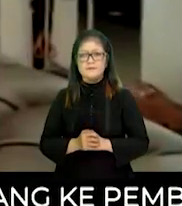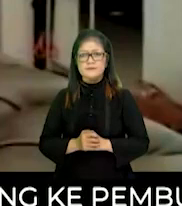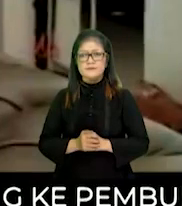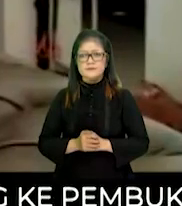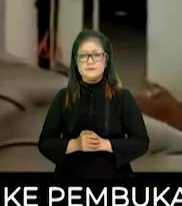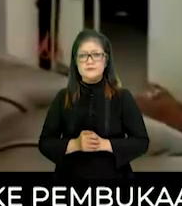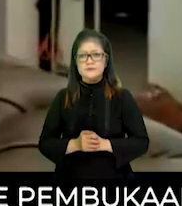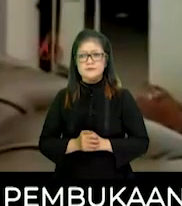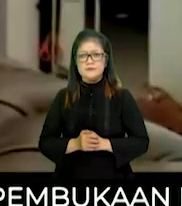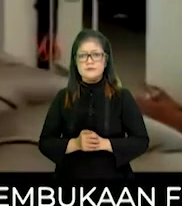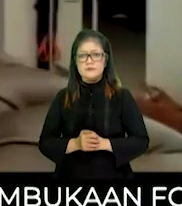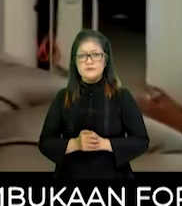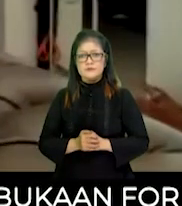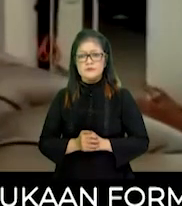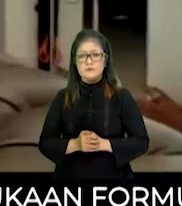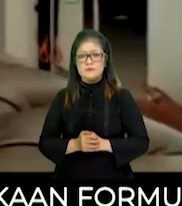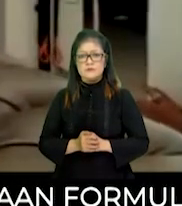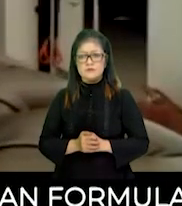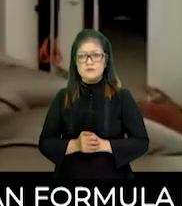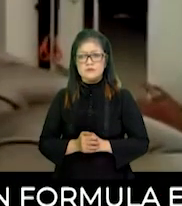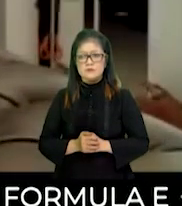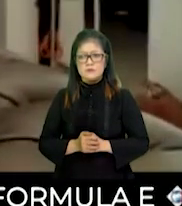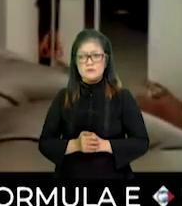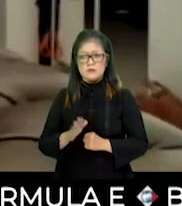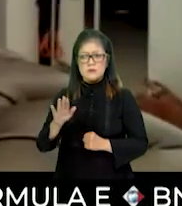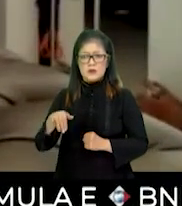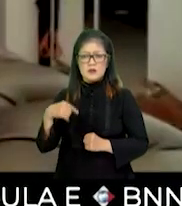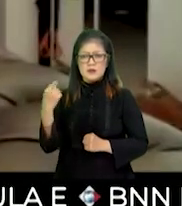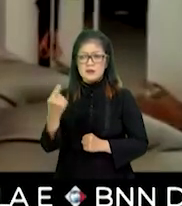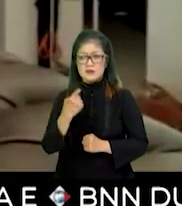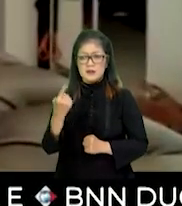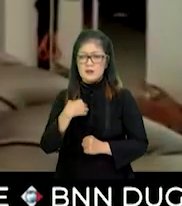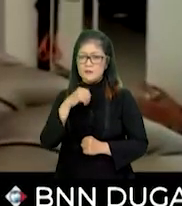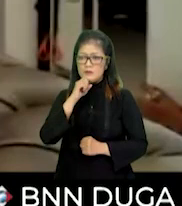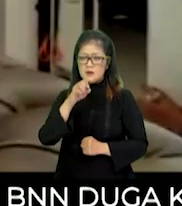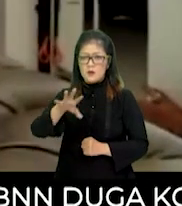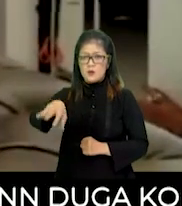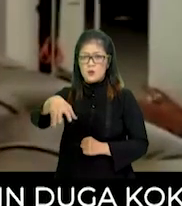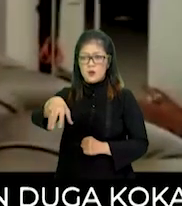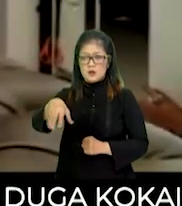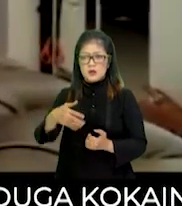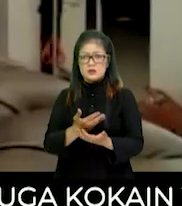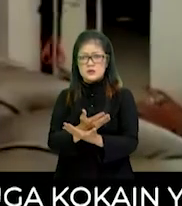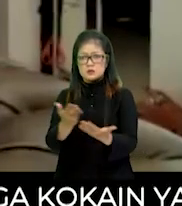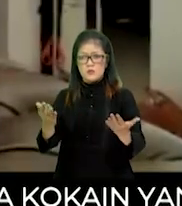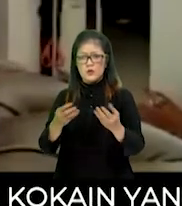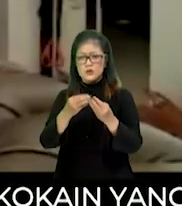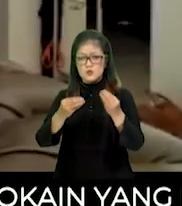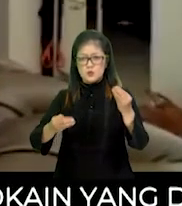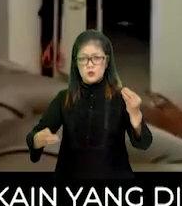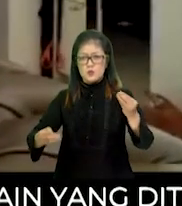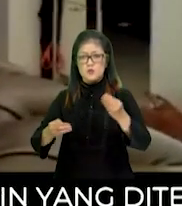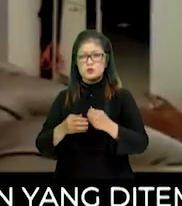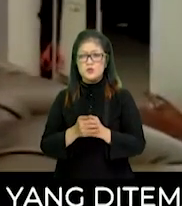Innalillahi wa inna ilaihi raji'un. Pertama-tama kami sekeluarga dan juga seluruh pengurus Dewan Masjid